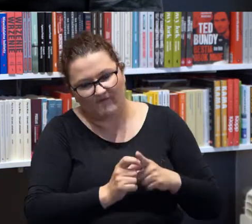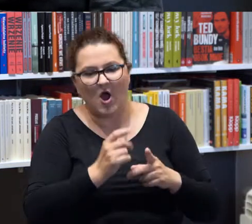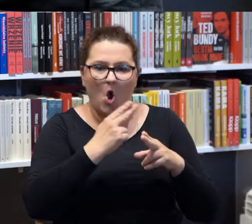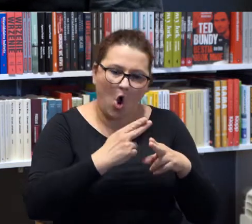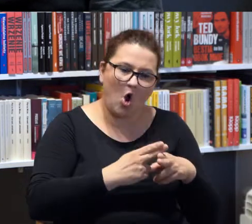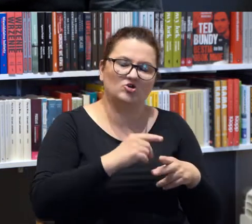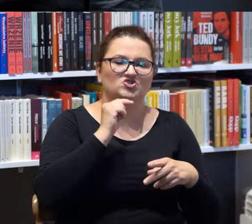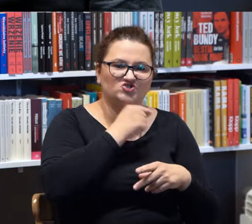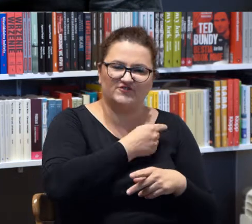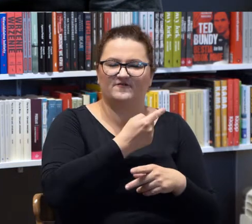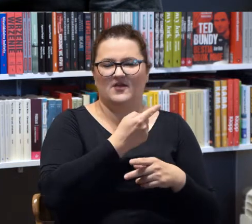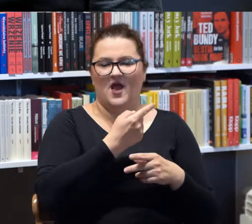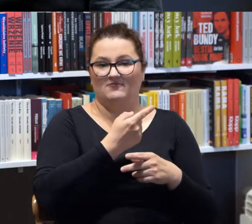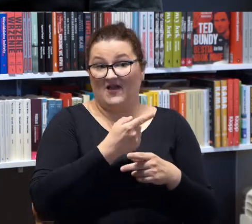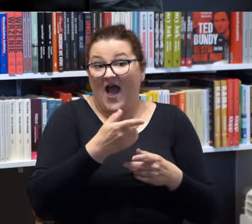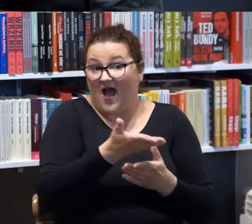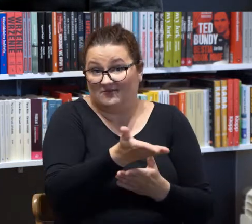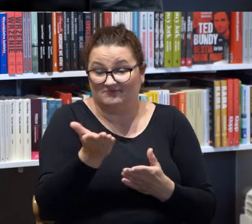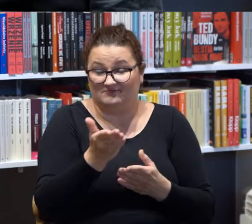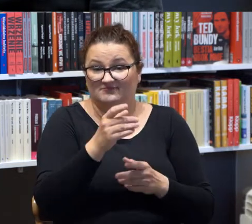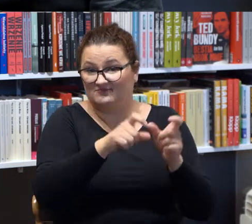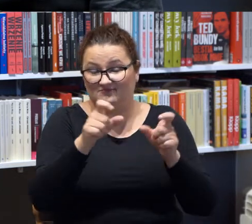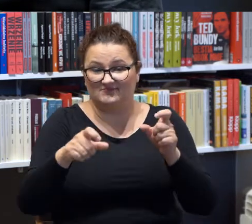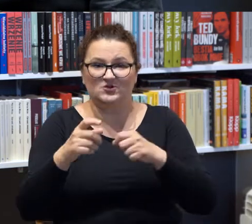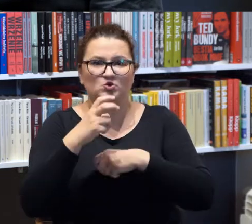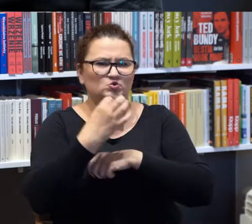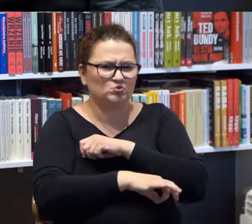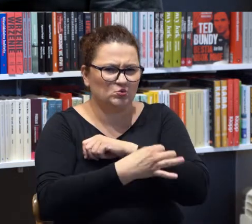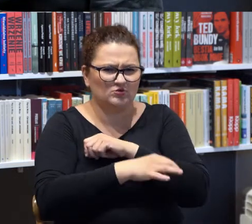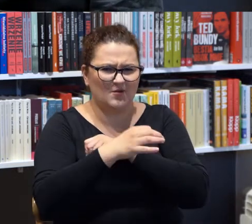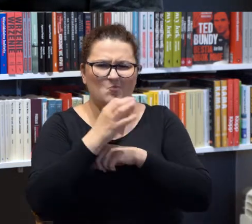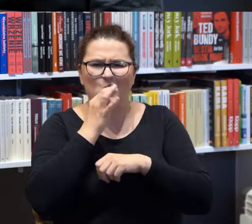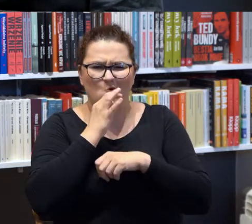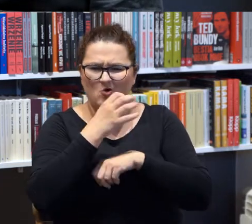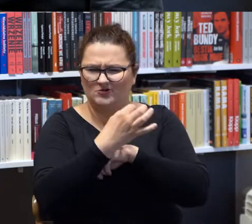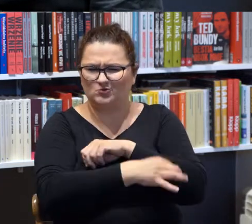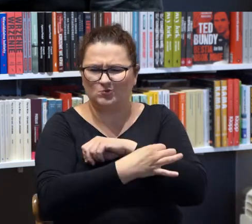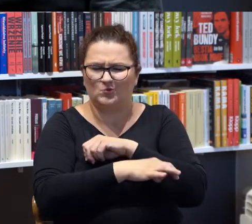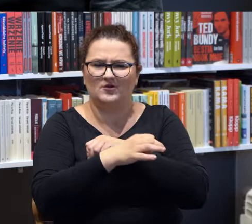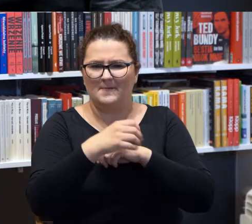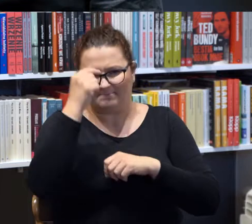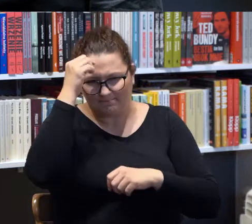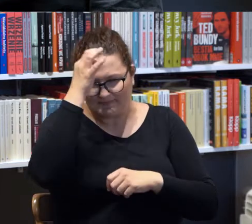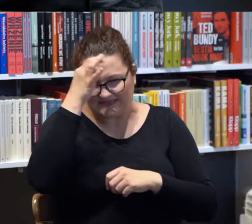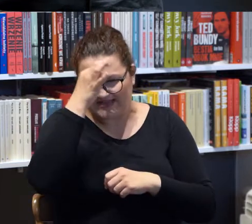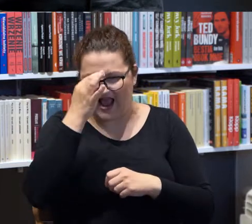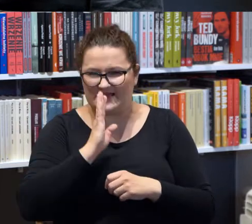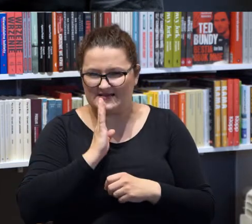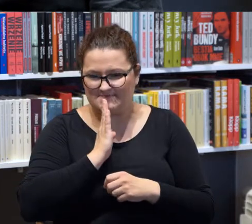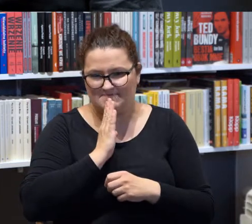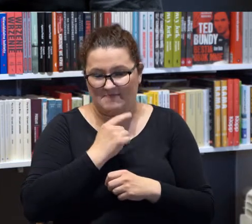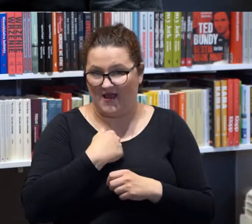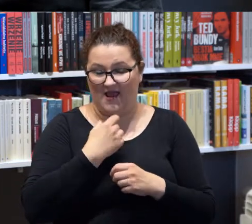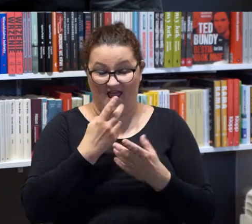pierwsze odpowiedzi były, a to byli studenci, słuchajcie, chyba psychiatrii, z tego co powiem, choć nie wiem, nie chcę oszukiwać, tak mi się wydaje. To było dla mnie szokujące, jak